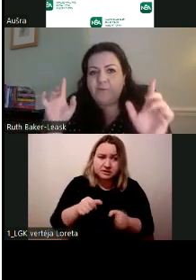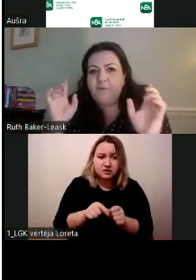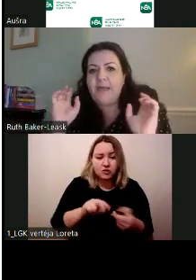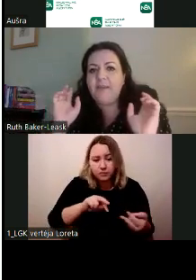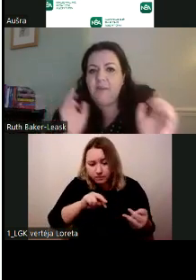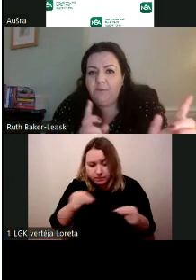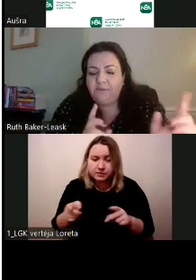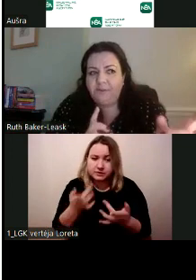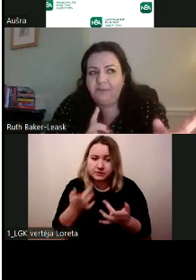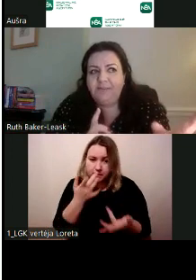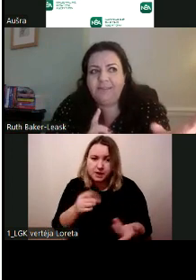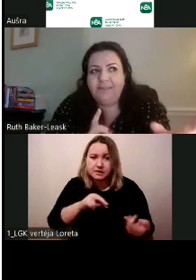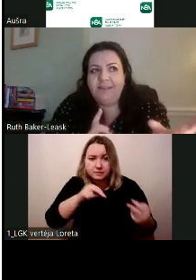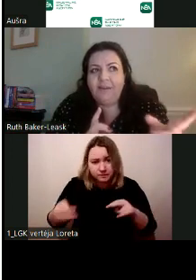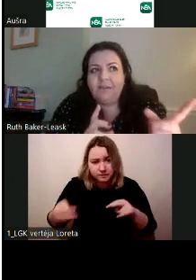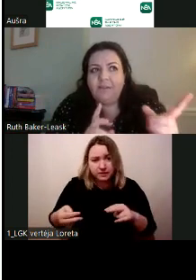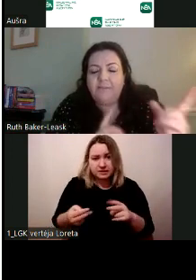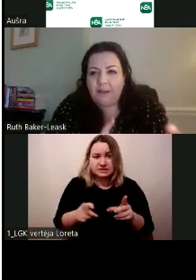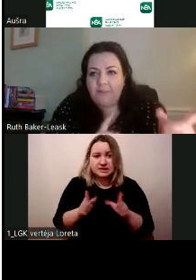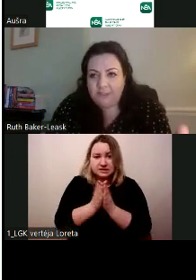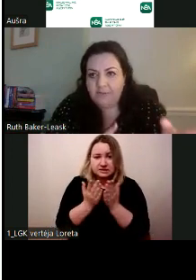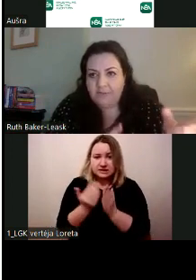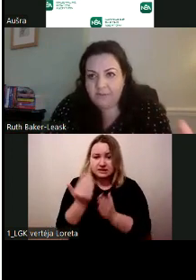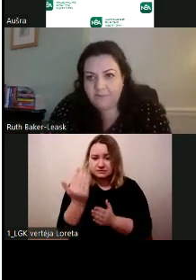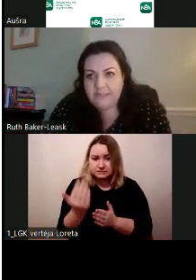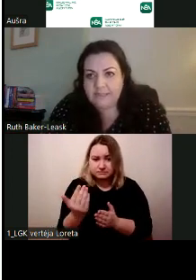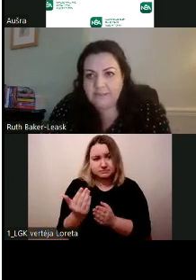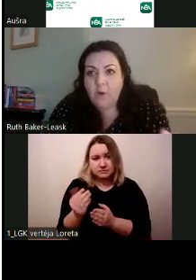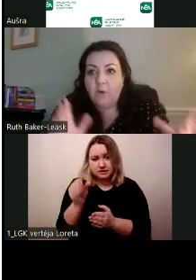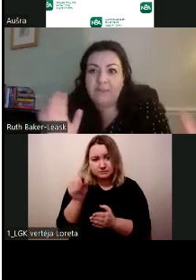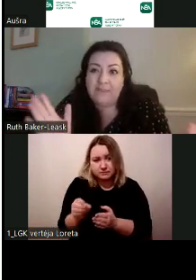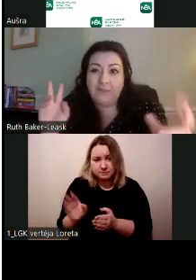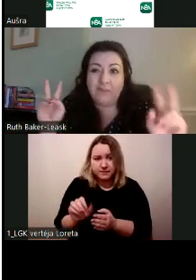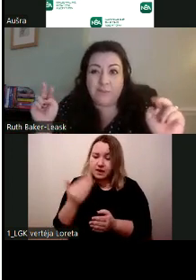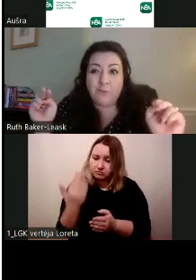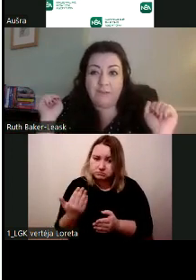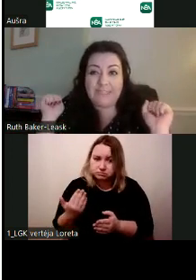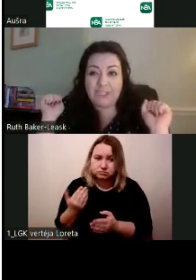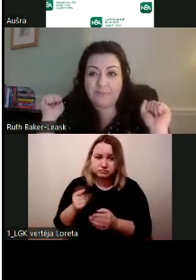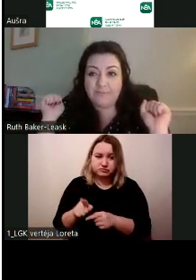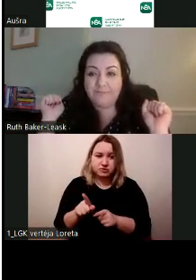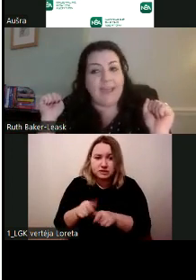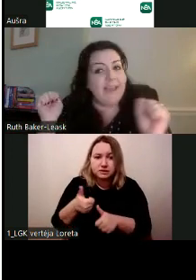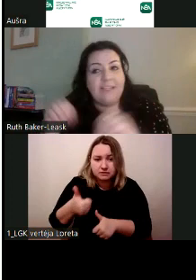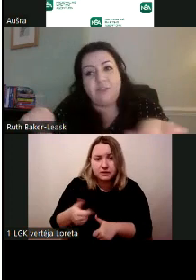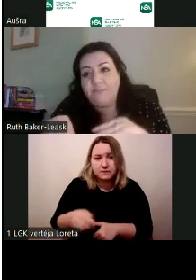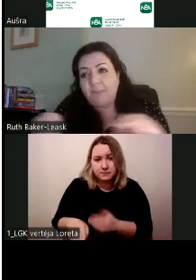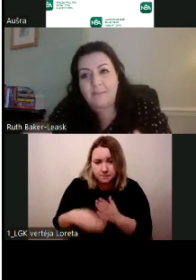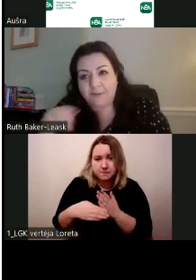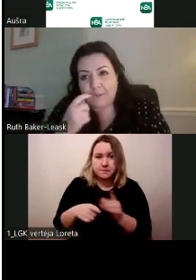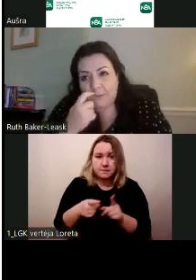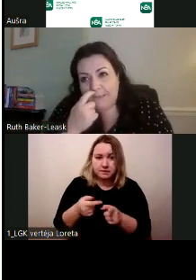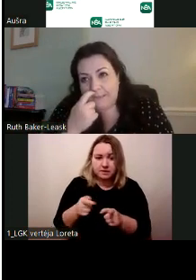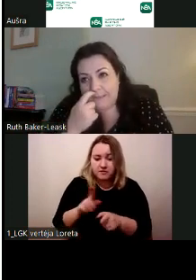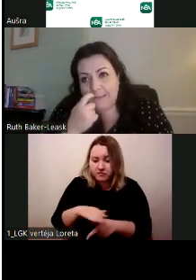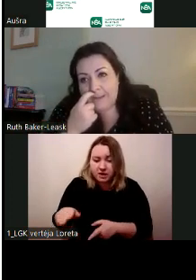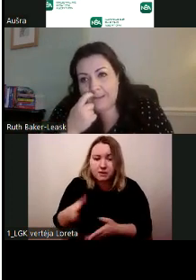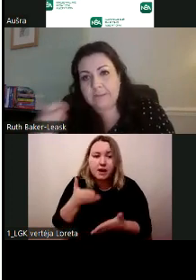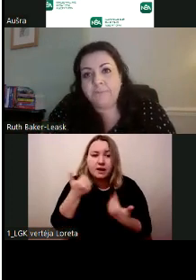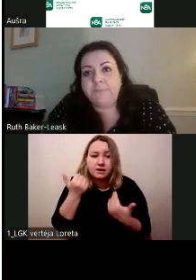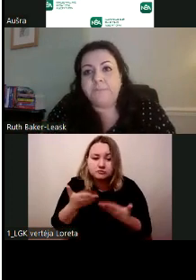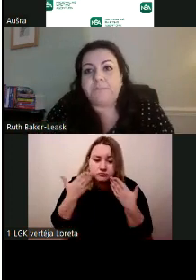kaip rodomos knygos. Tai irgi labai naudinga ir reikšminga, ugdant vaikus kaip skaitytojus. Ir nepadaryti